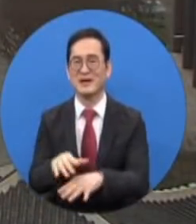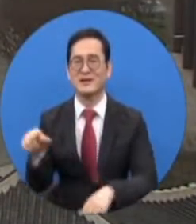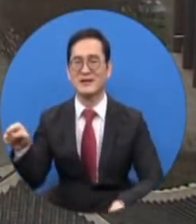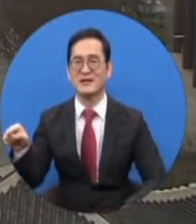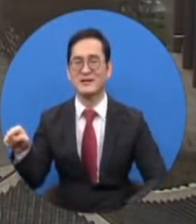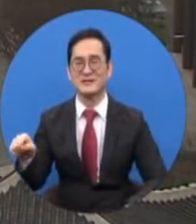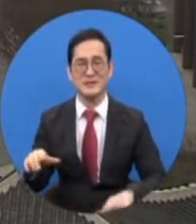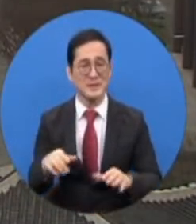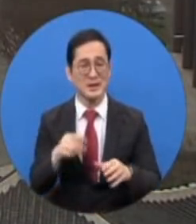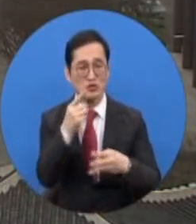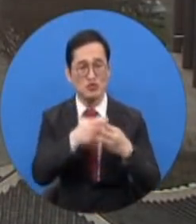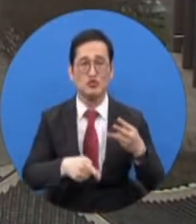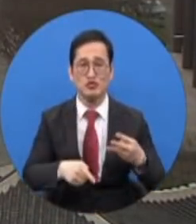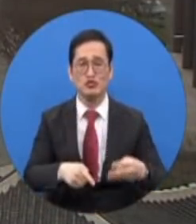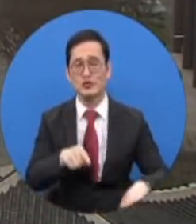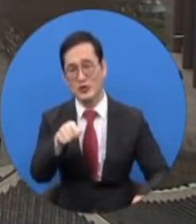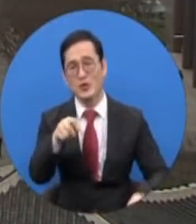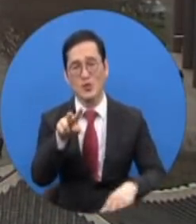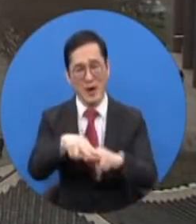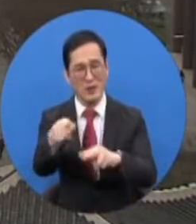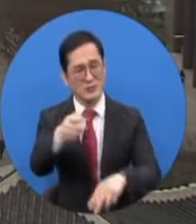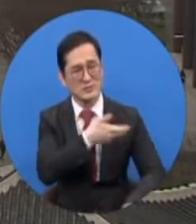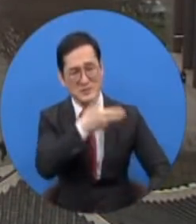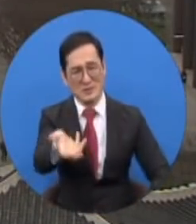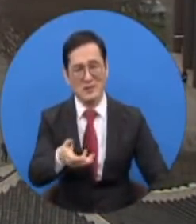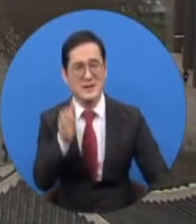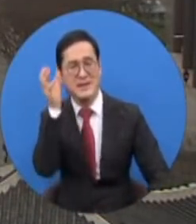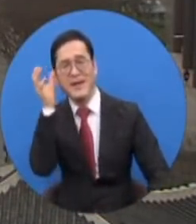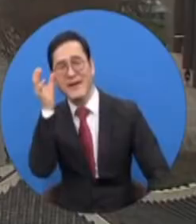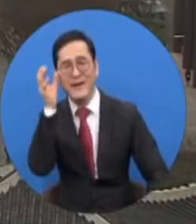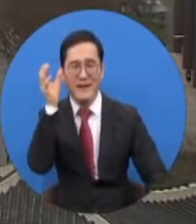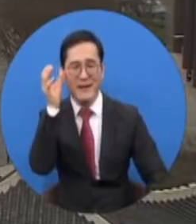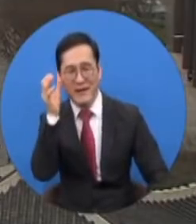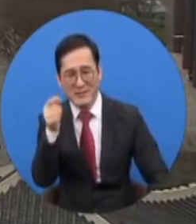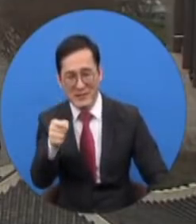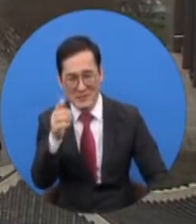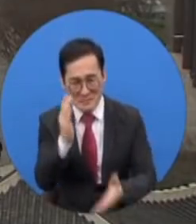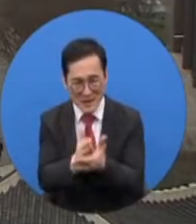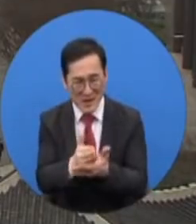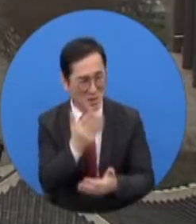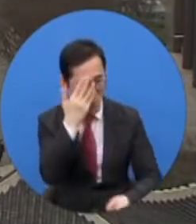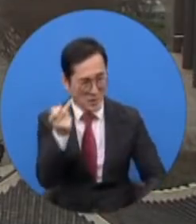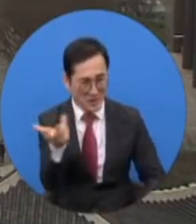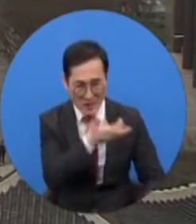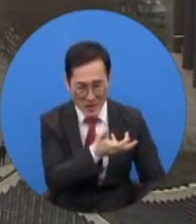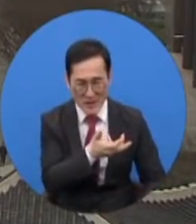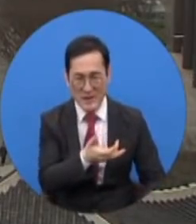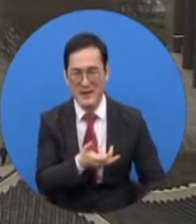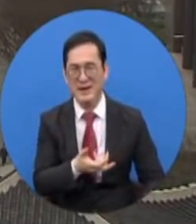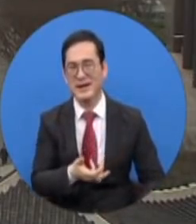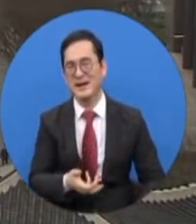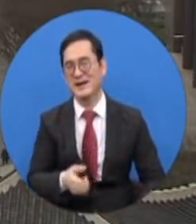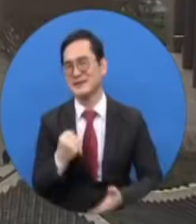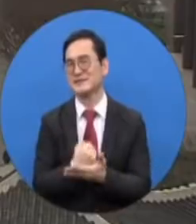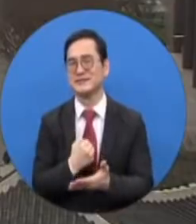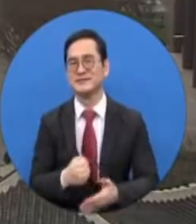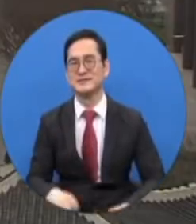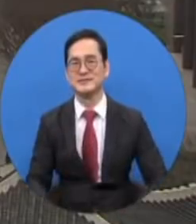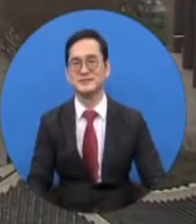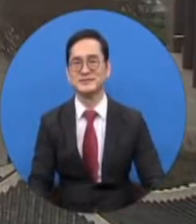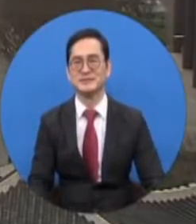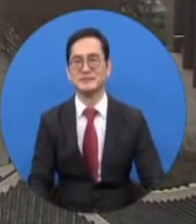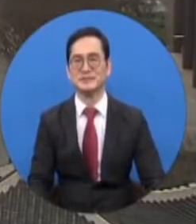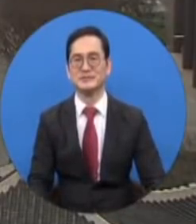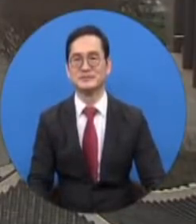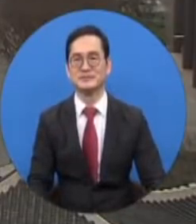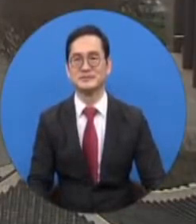상식적으로 기대하기가 좀 어려워져서 그런 건 좀 아쉽게 됐다라는 좀 생각도 한편 들기도 합니다. 근데 중요한 건